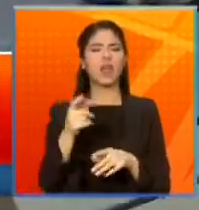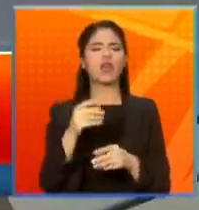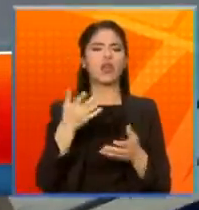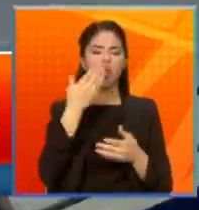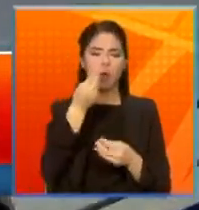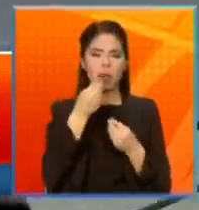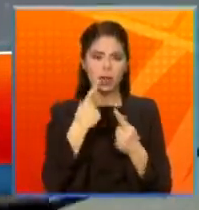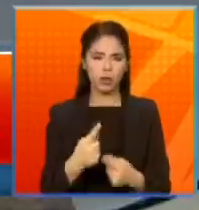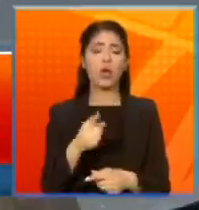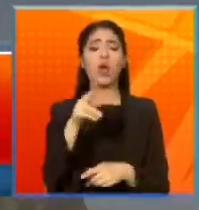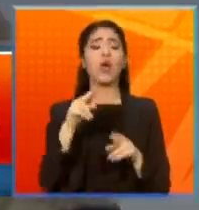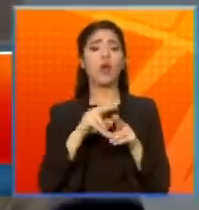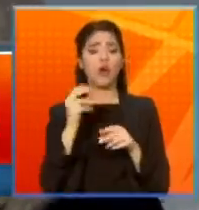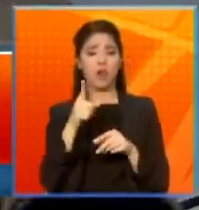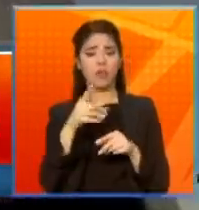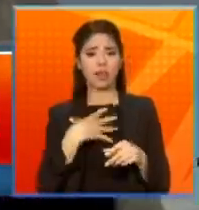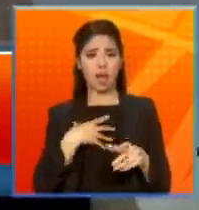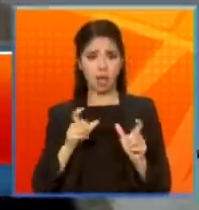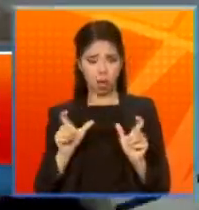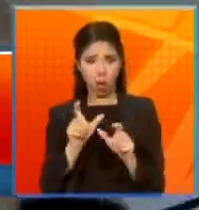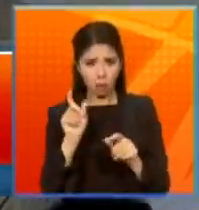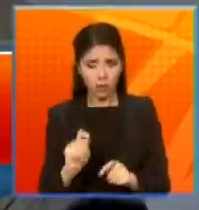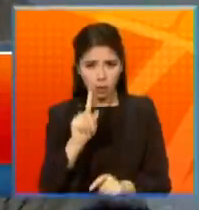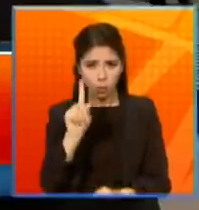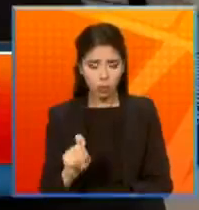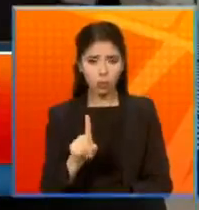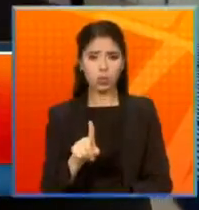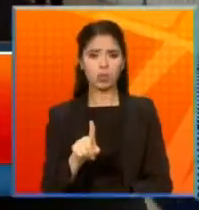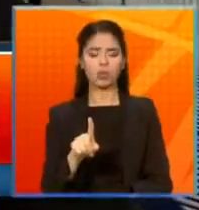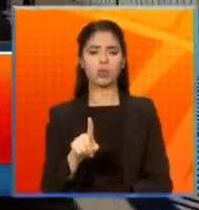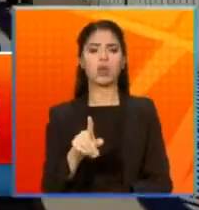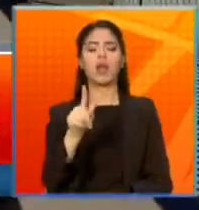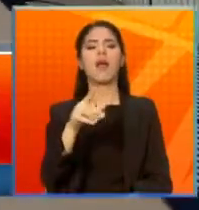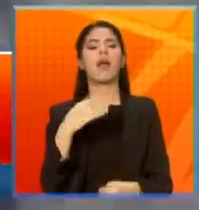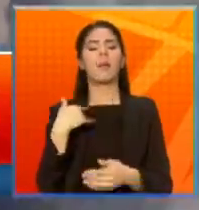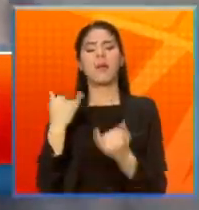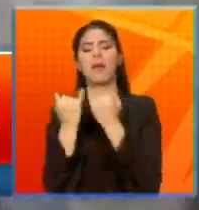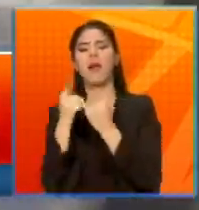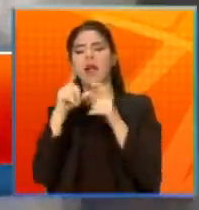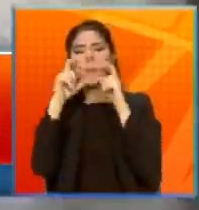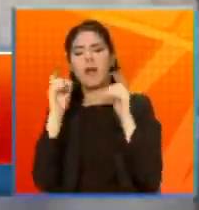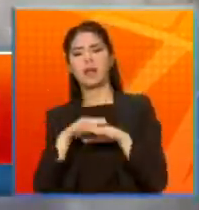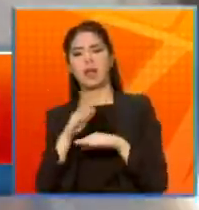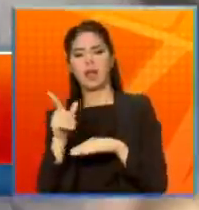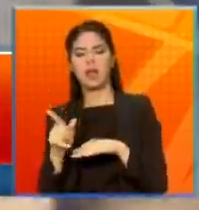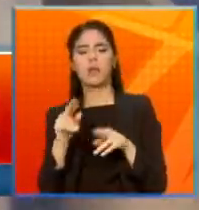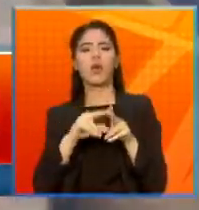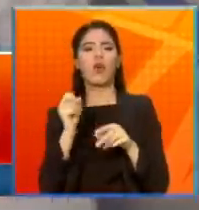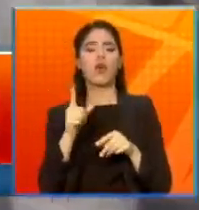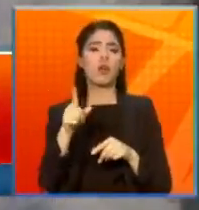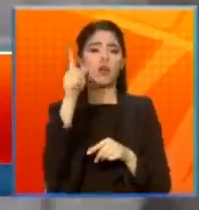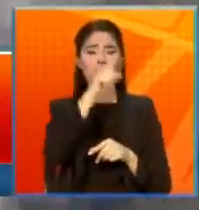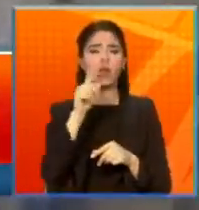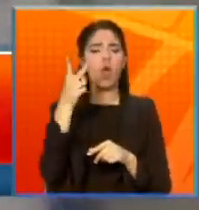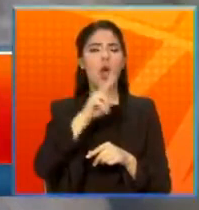Koronavirüsüyle ilgili tedbir alıyor musunuz hiç? Vallahi şu ana kadar almadık ama bundan sonra alacağız. Kardeşim maske kullanıyor mesela. Koronavirüsü kaynaklı ölümlerin